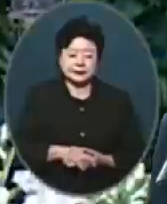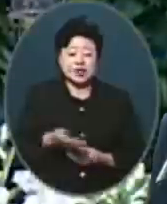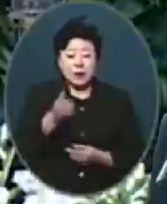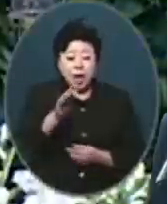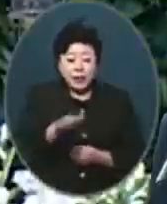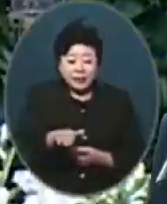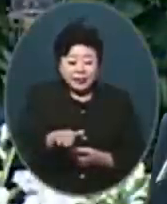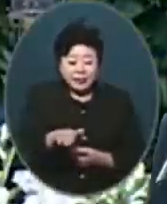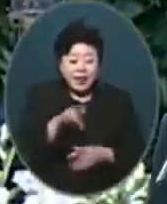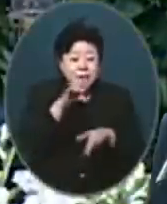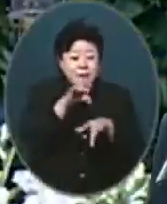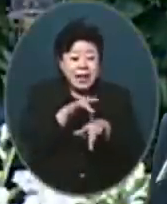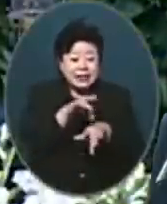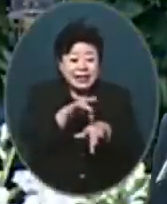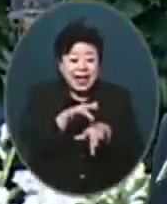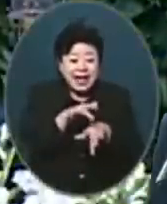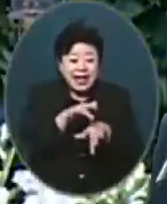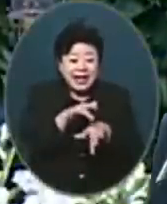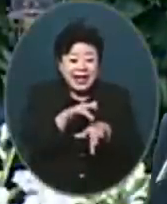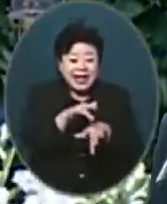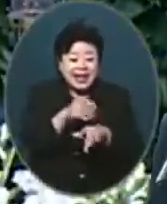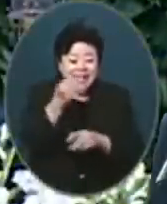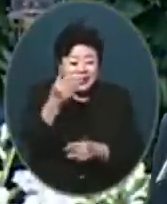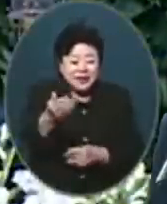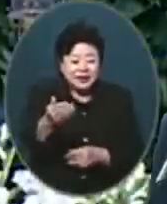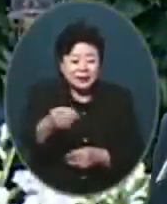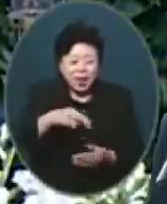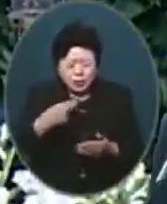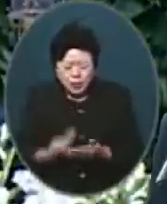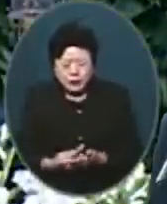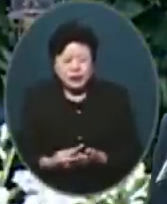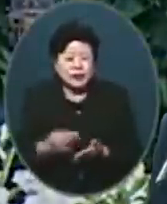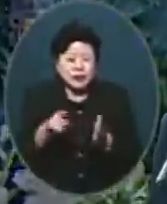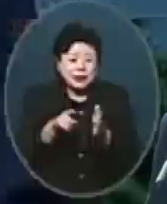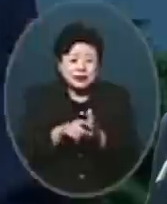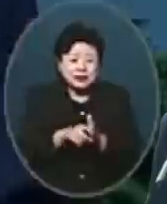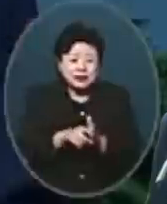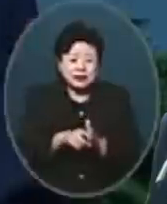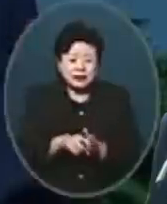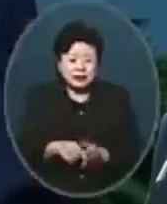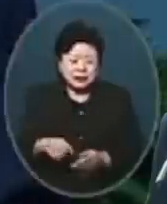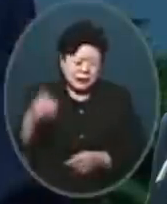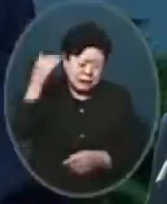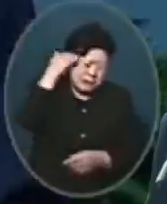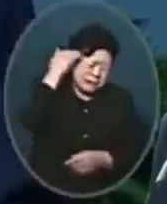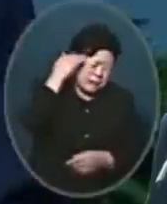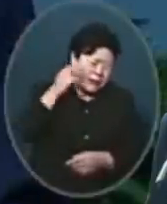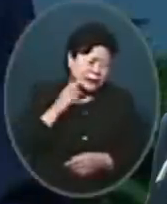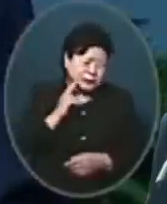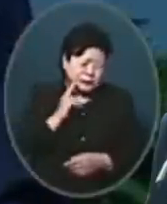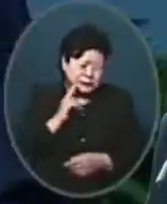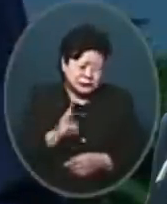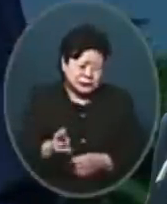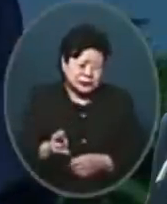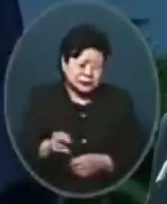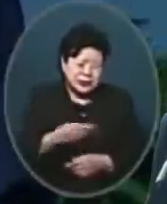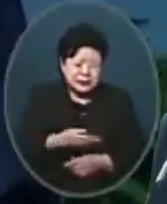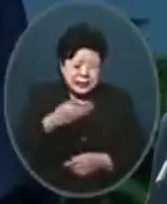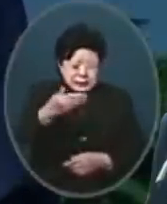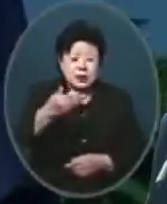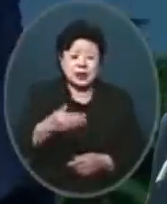그러면 마귀가 그때는 여러분을 넘어뜨리기 위해서 총력을 기울인 것입니다.